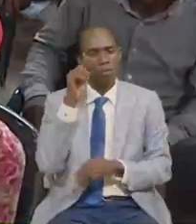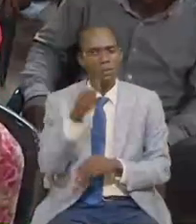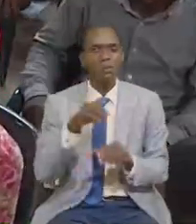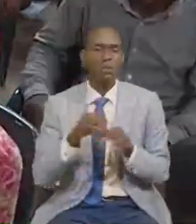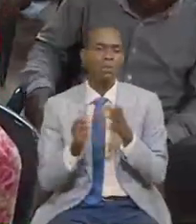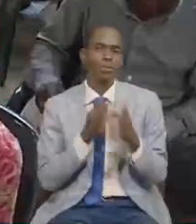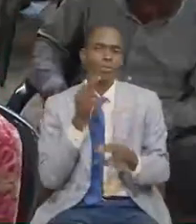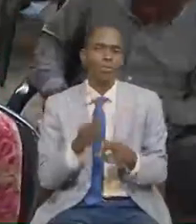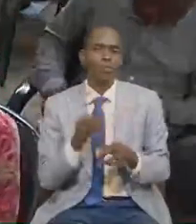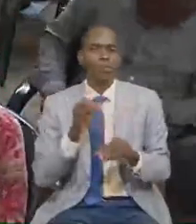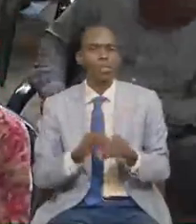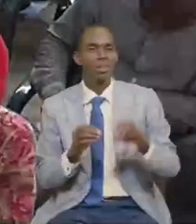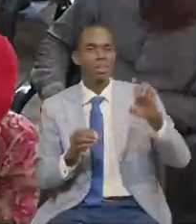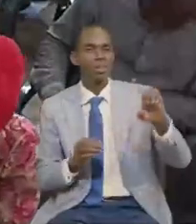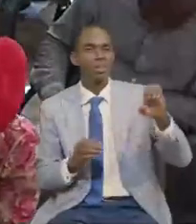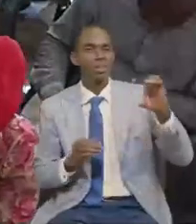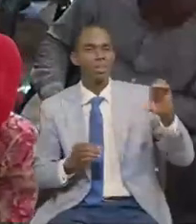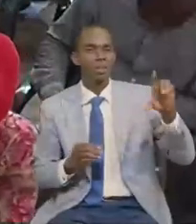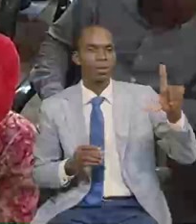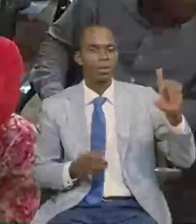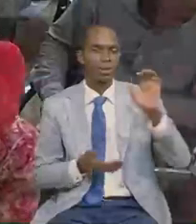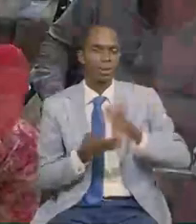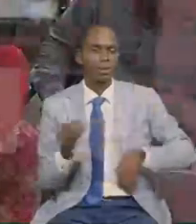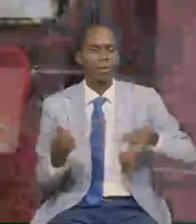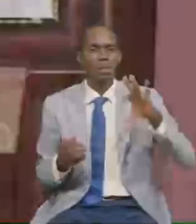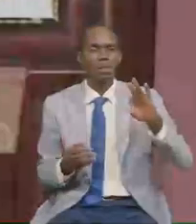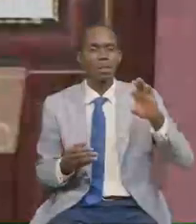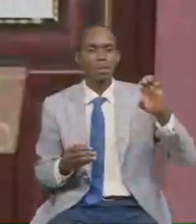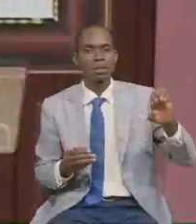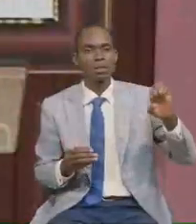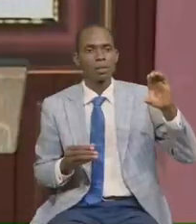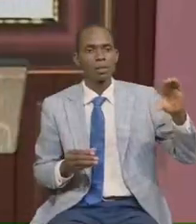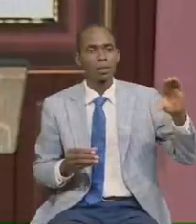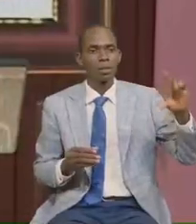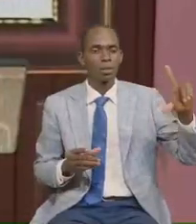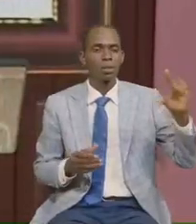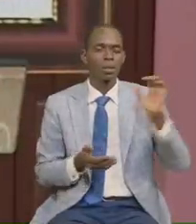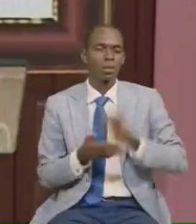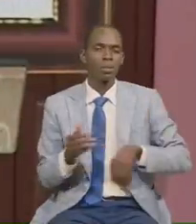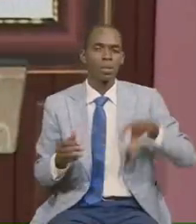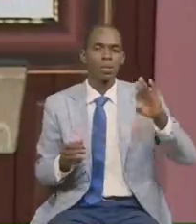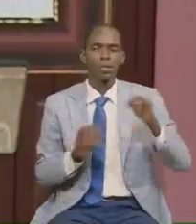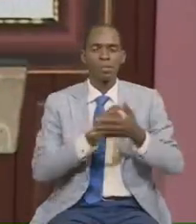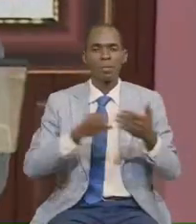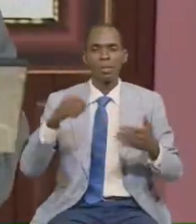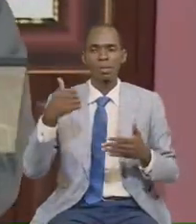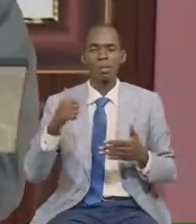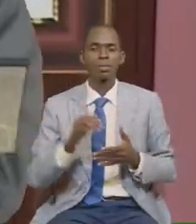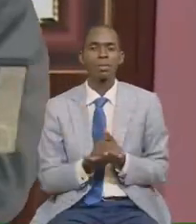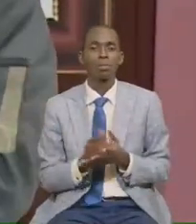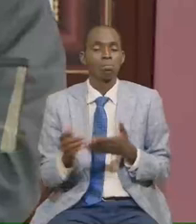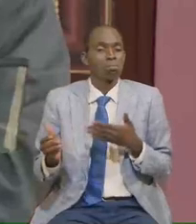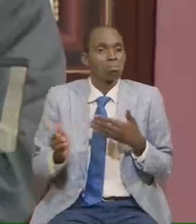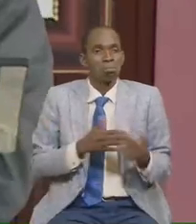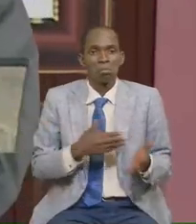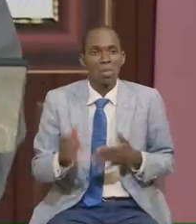Ecclésiaste chapitre 9, verset 10. Ecclésiaste 9, verset 10. Tout ce que ta main